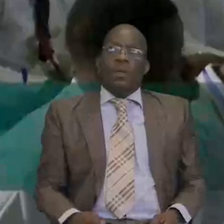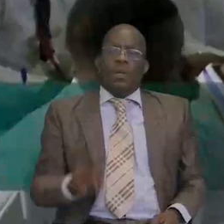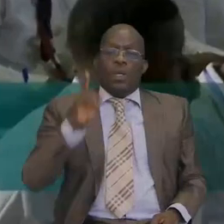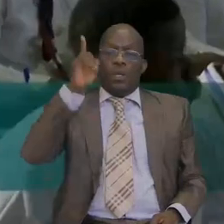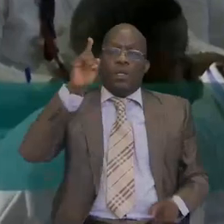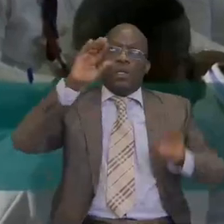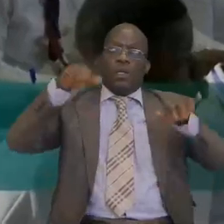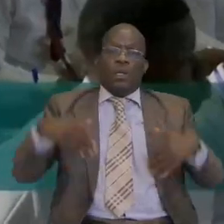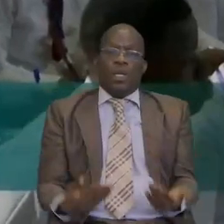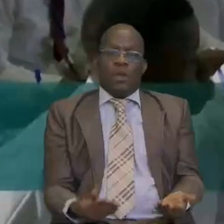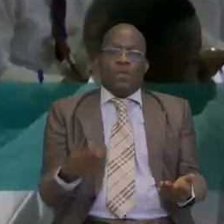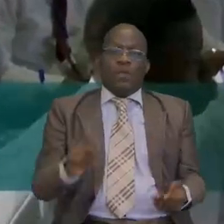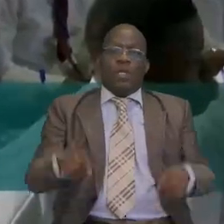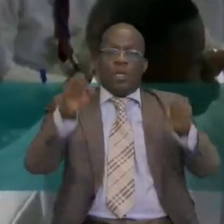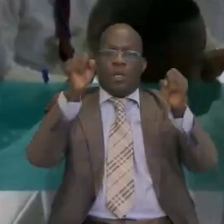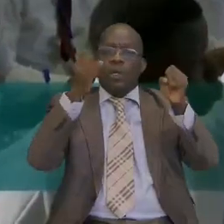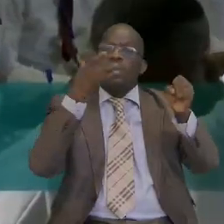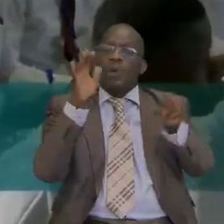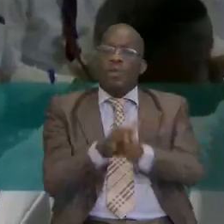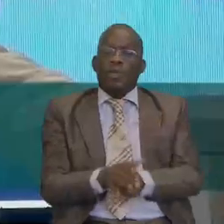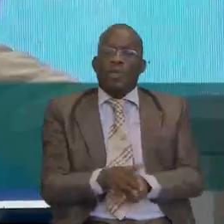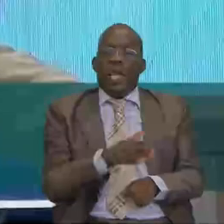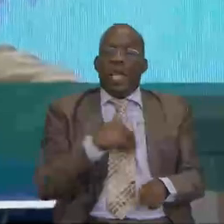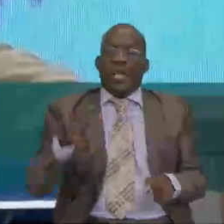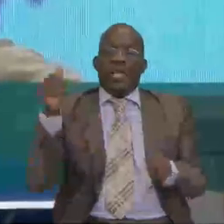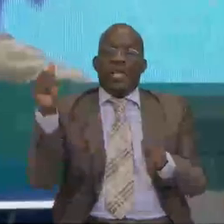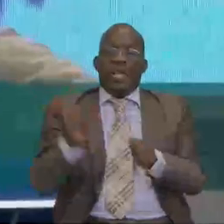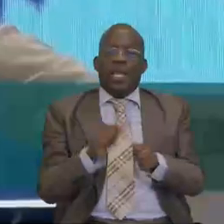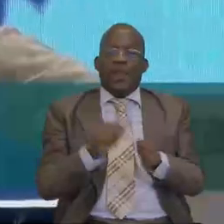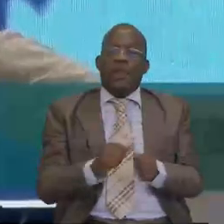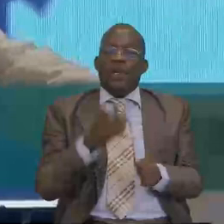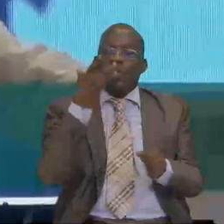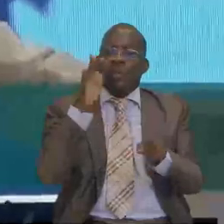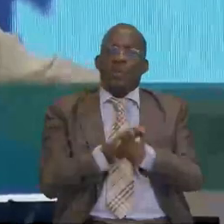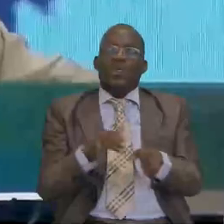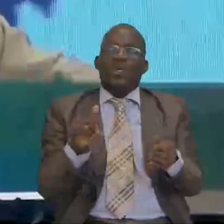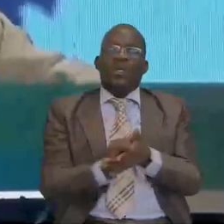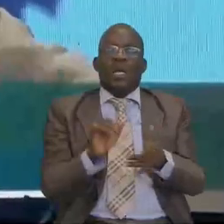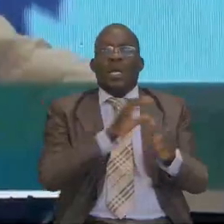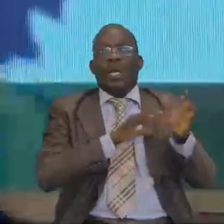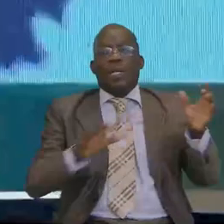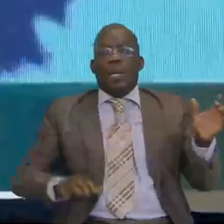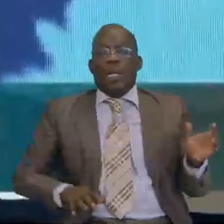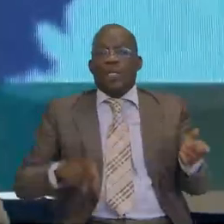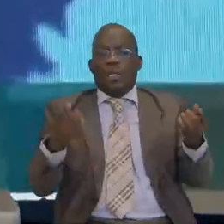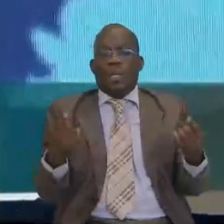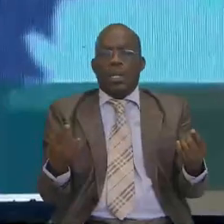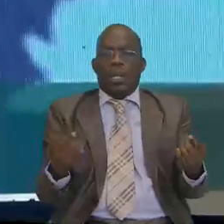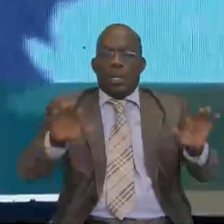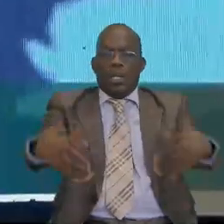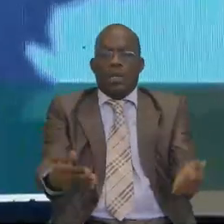Il a fait la promesse. Et toute promesse que Christ fait sera